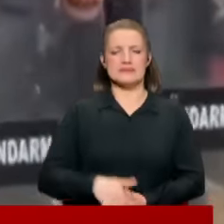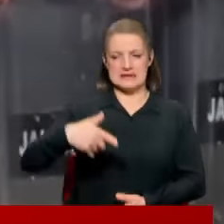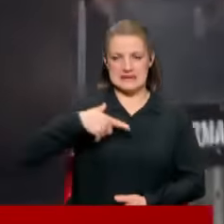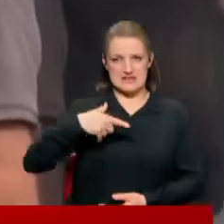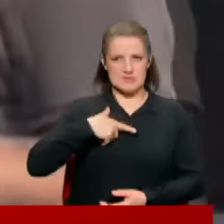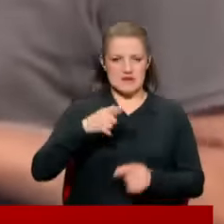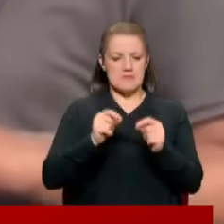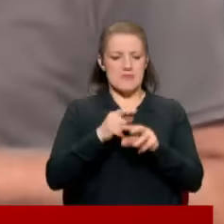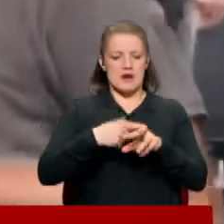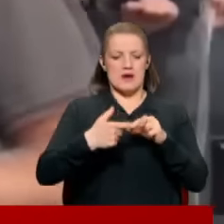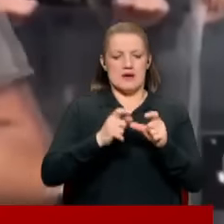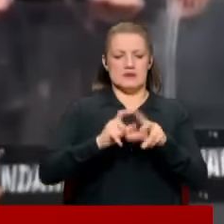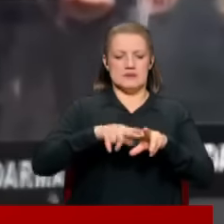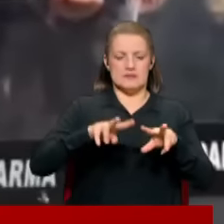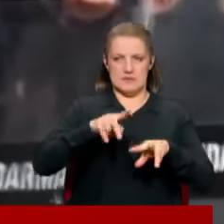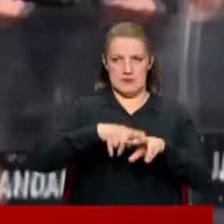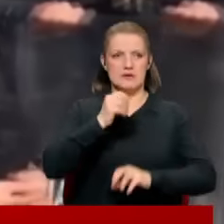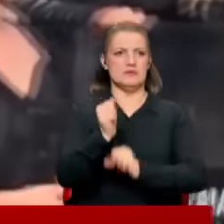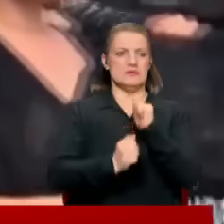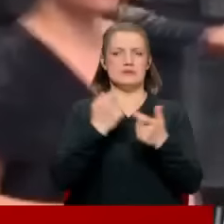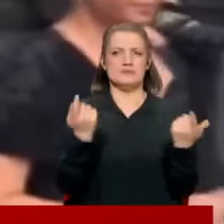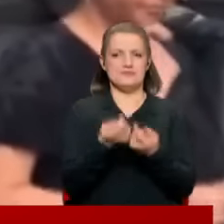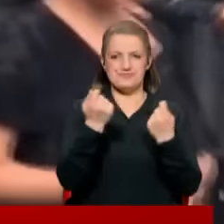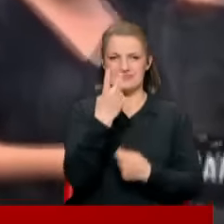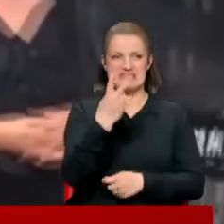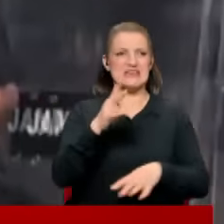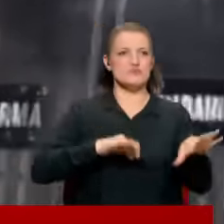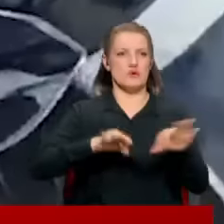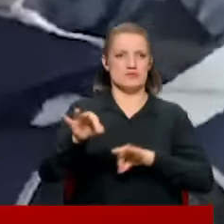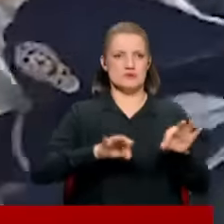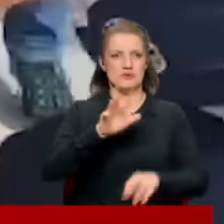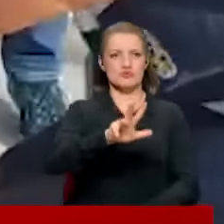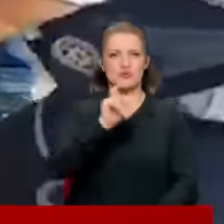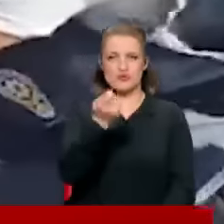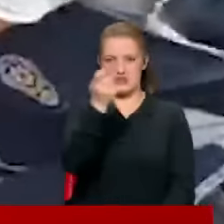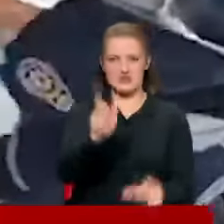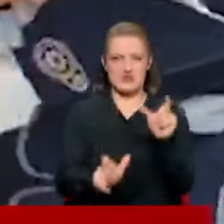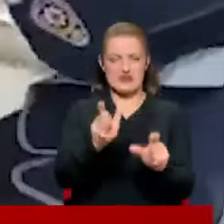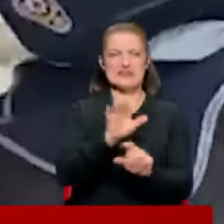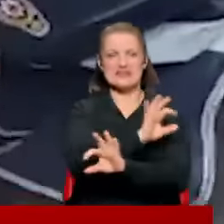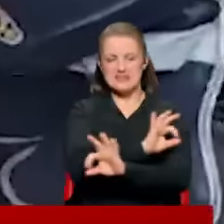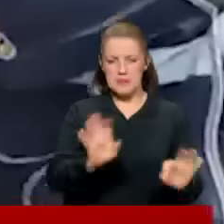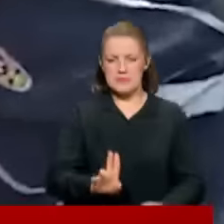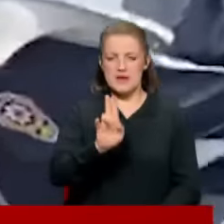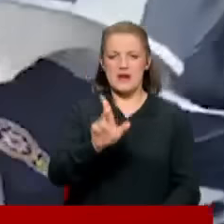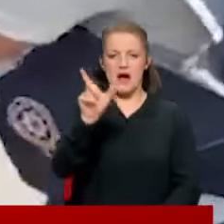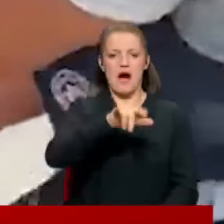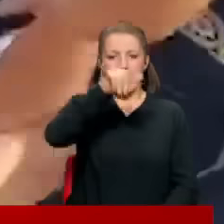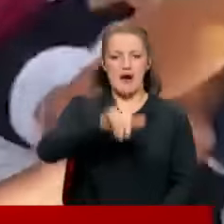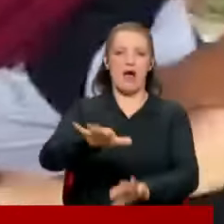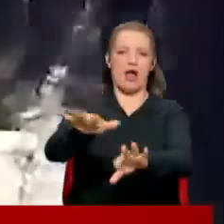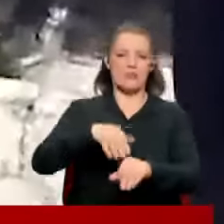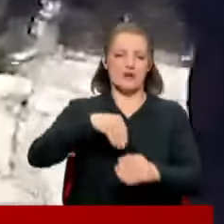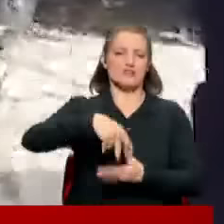İzmir Bergama'daki seracılık fabrikasında çalışan ikisi mühendis, 39 işçi tam 7 aydır haklarını alabilmek